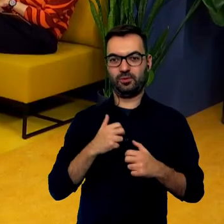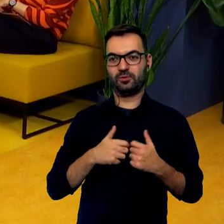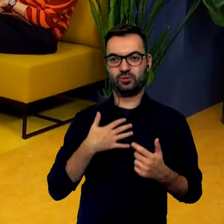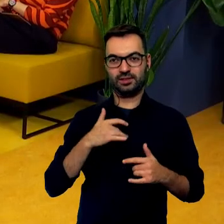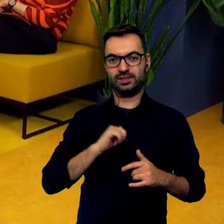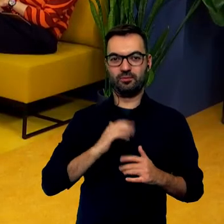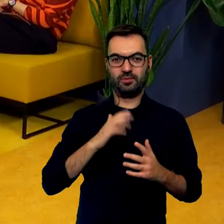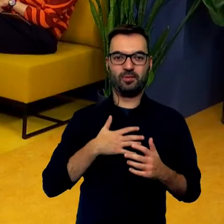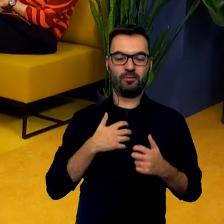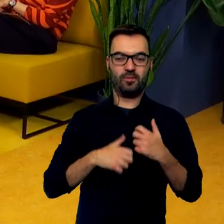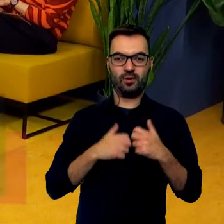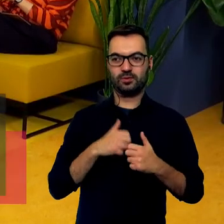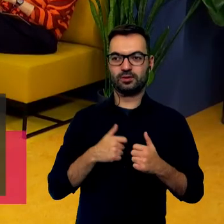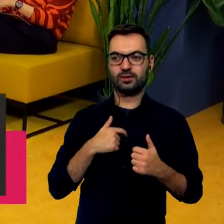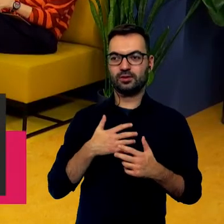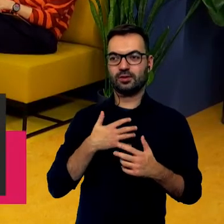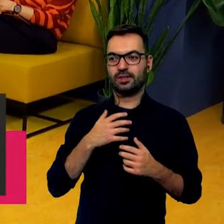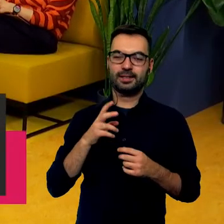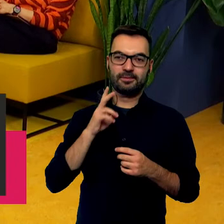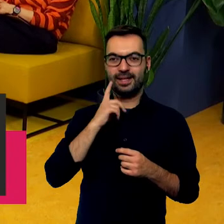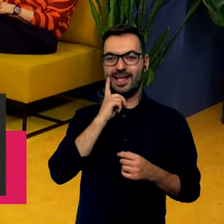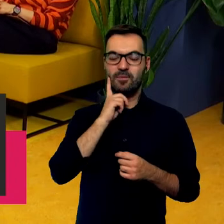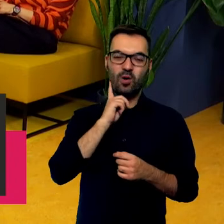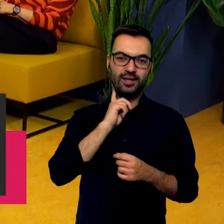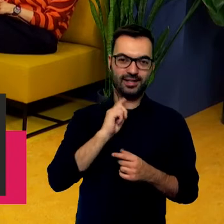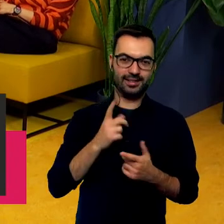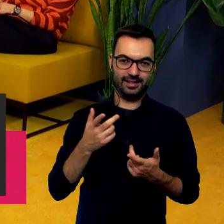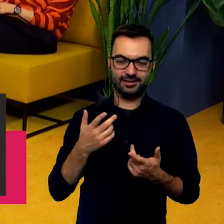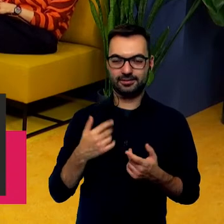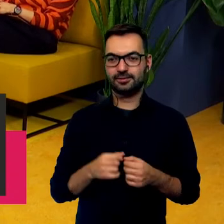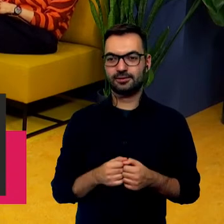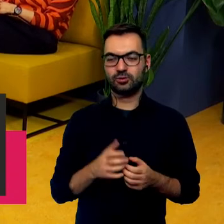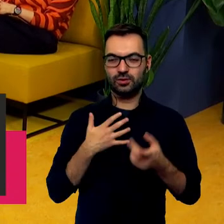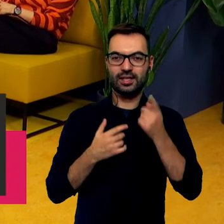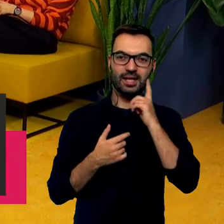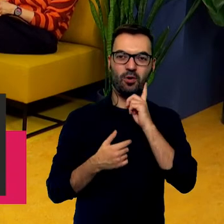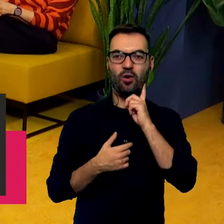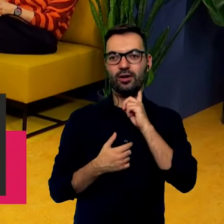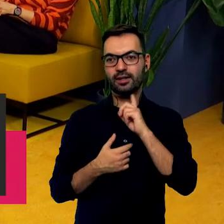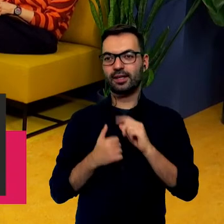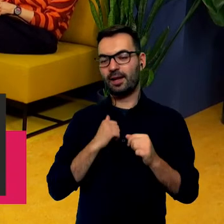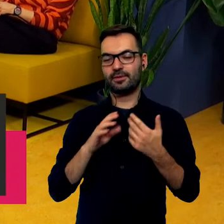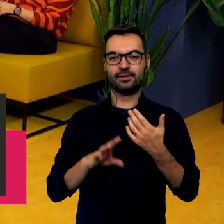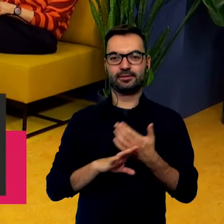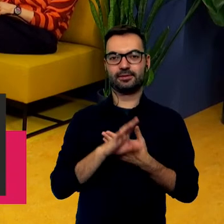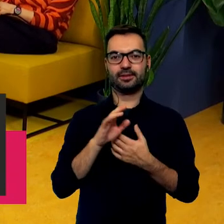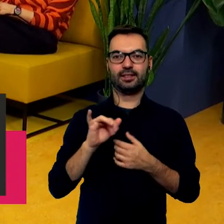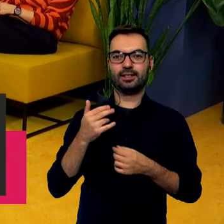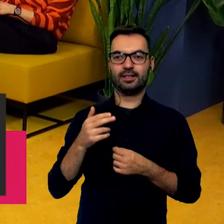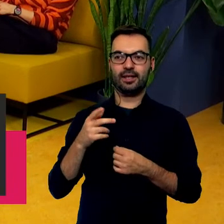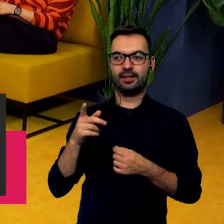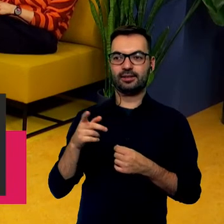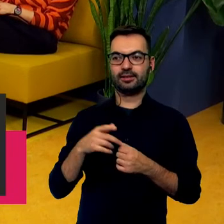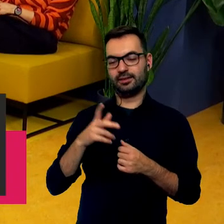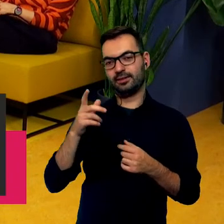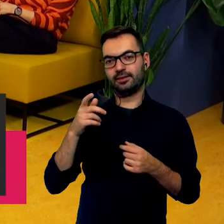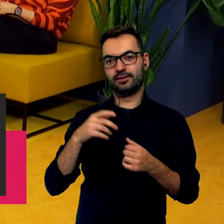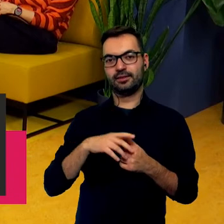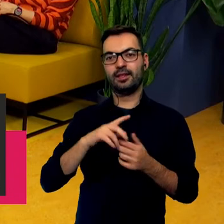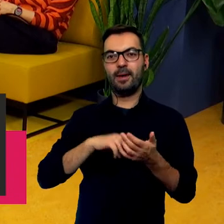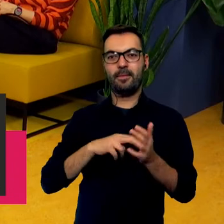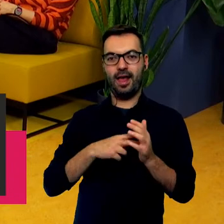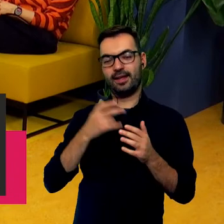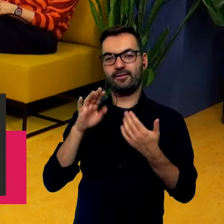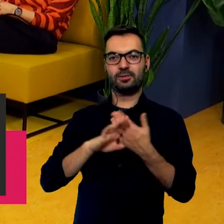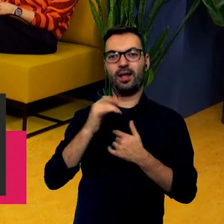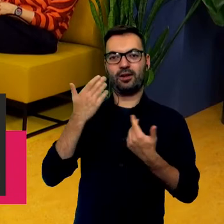czuł się zbyt dużym hipokrytą, żeby reprezentować Jana każdego dnia na